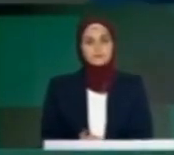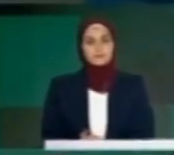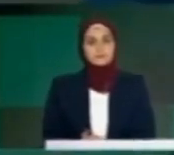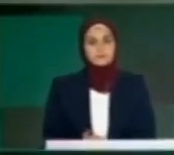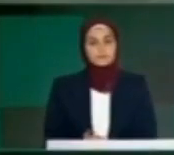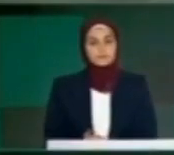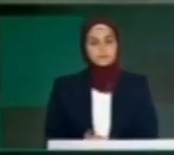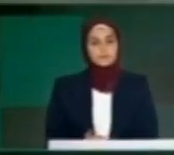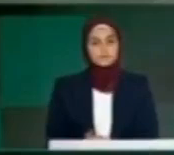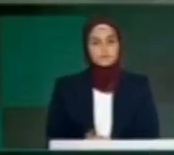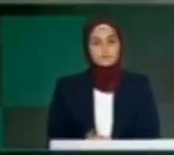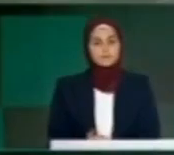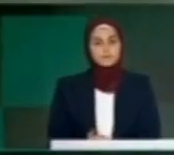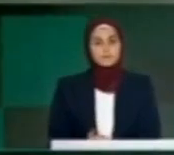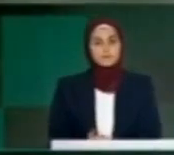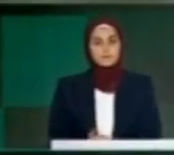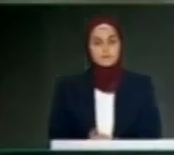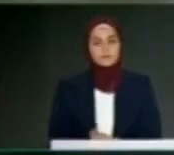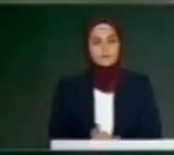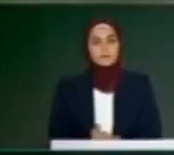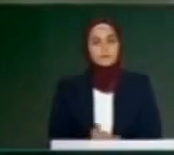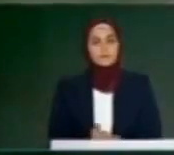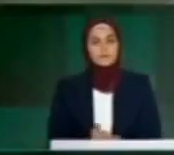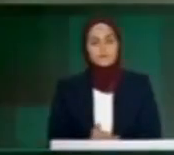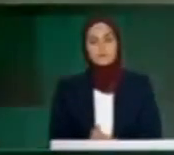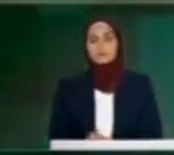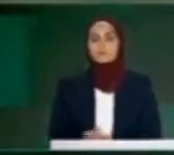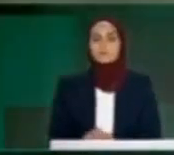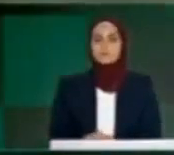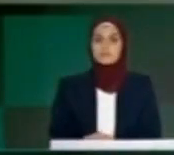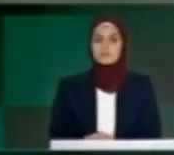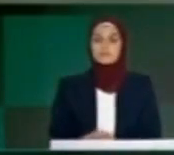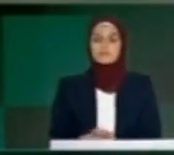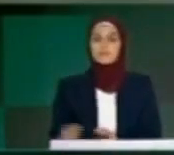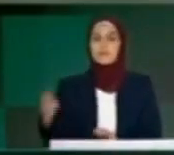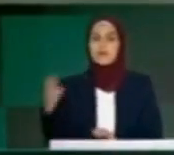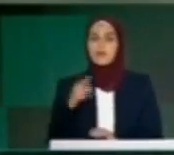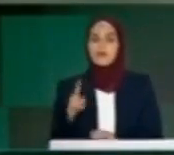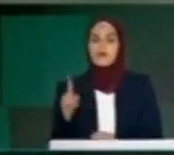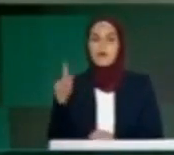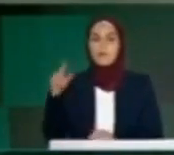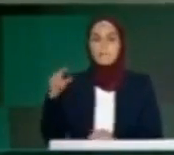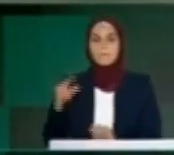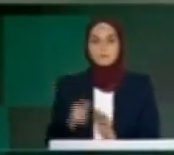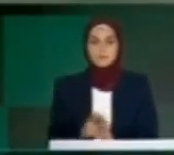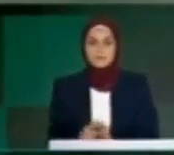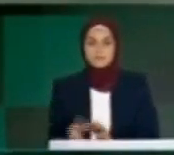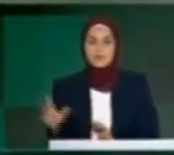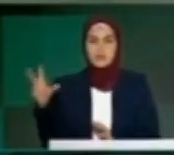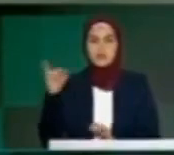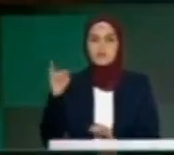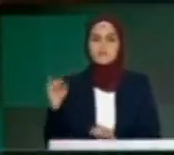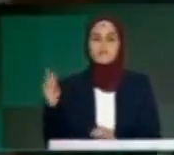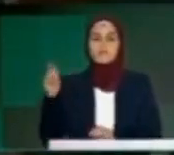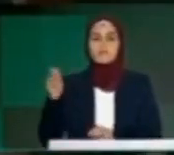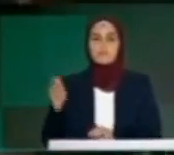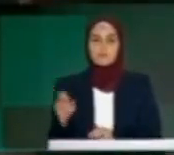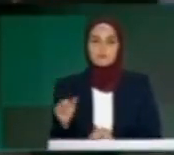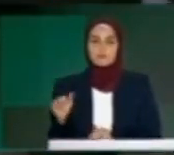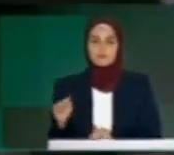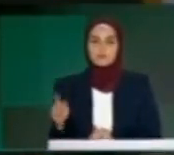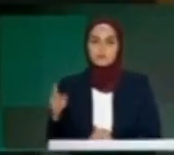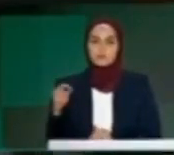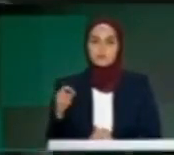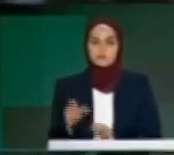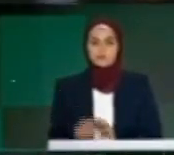الاستاذ شعبان حسني عبد المقصود اسس مع ثلاثه من زملائه مبادره عشان الخير للغير بالعاشر من رمضان